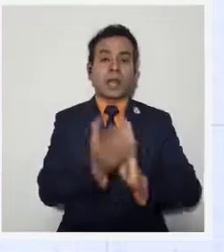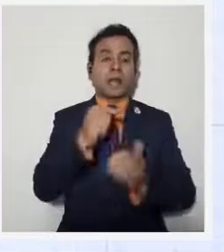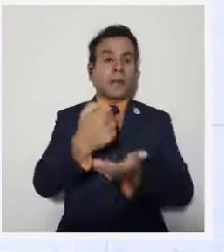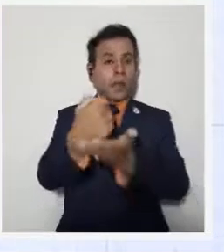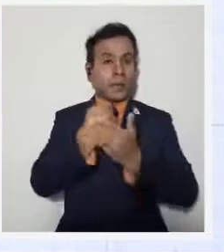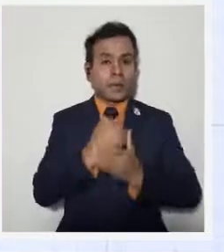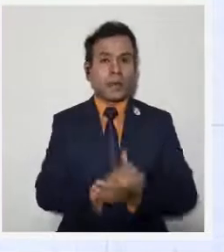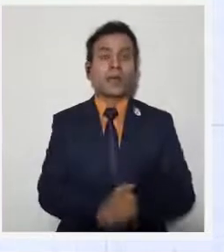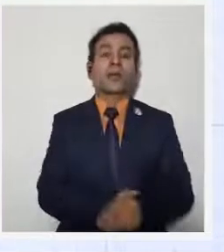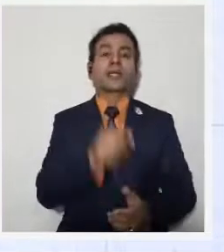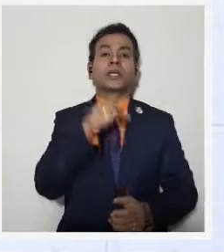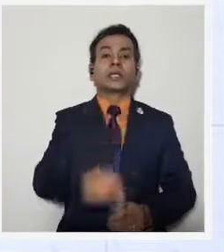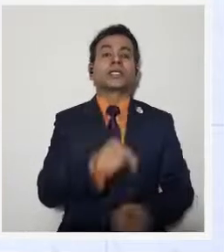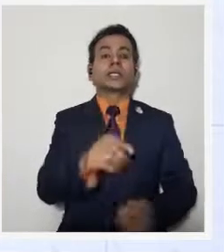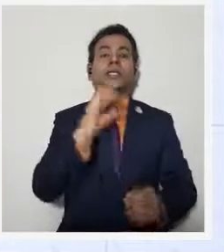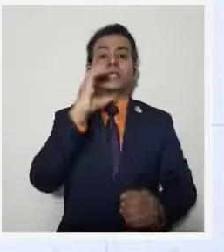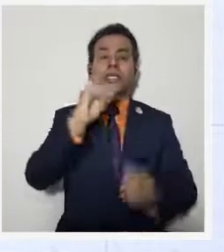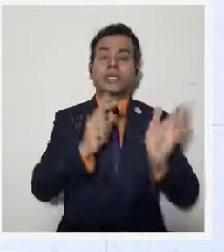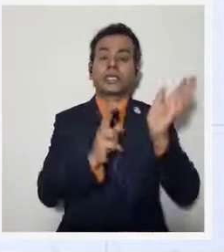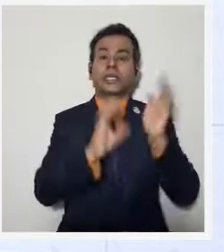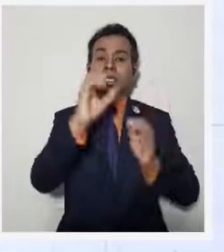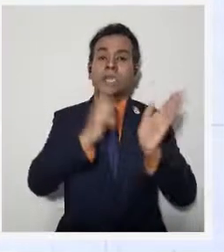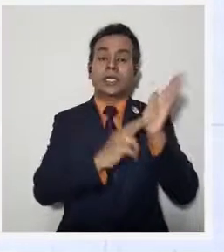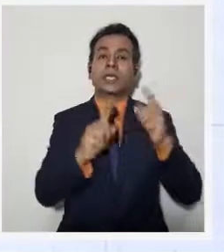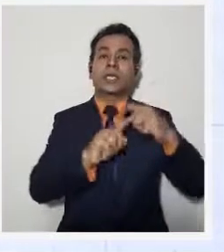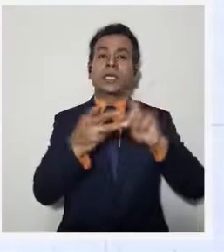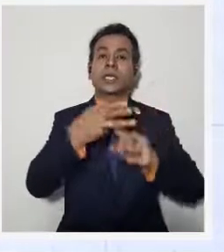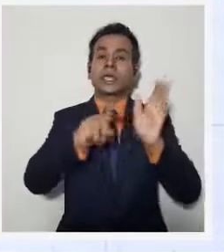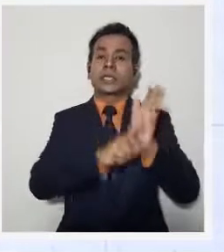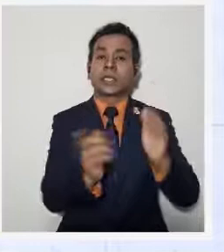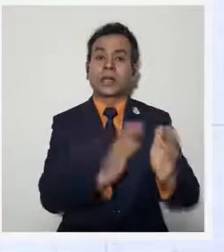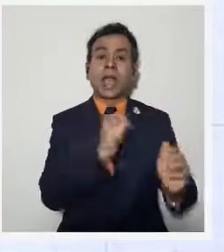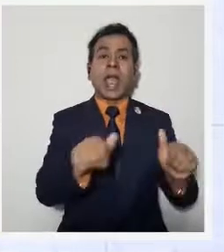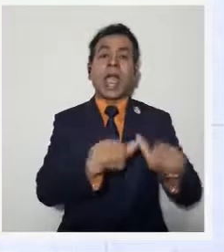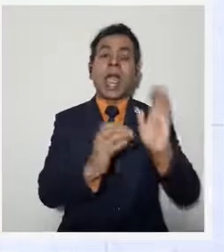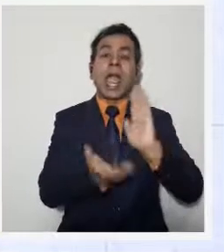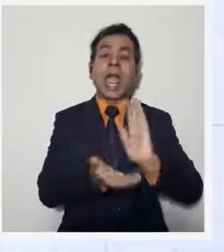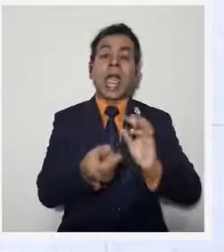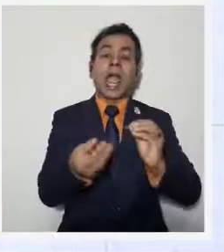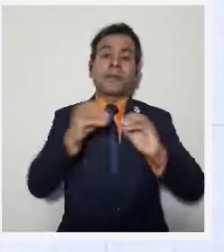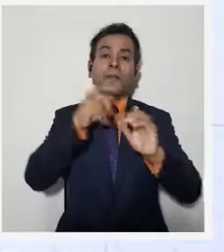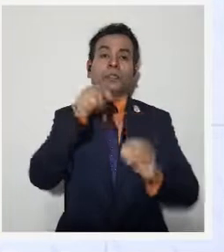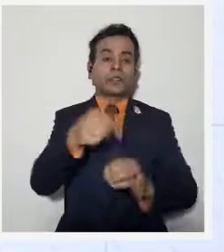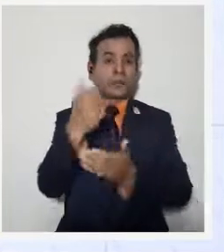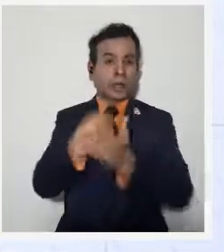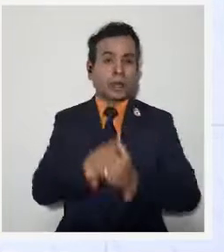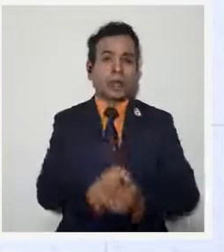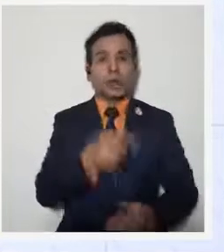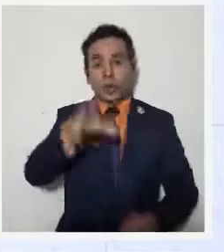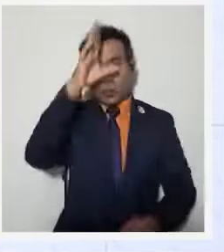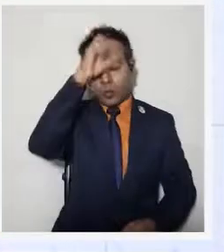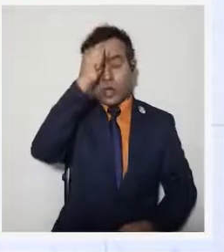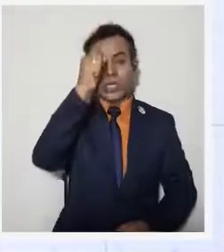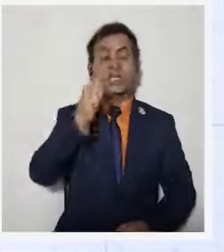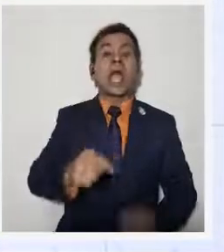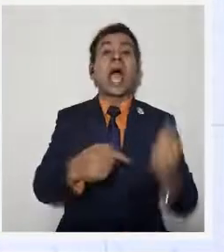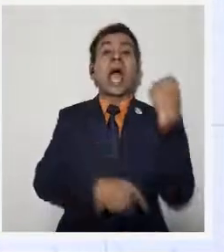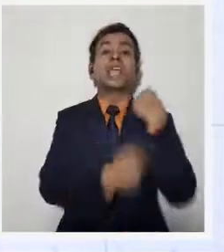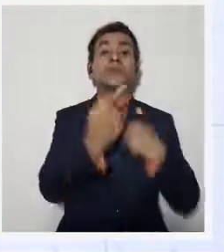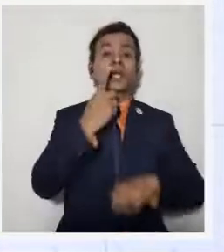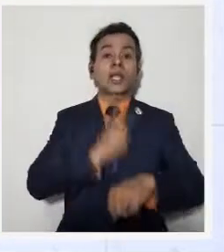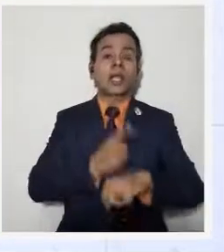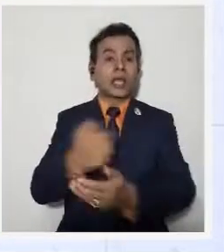করছেন ইনস্টিটিউট ফর ডেভেলপিং সায়েন্স অ্যান্ড হেলথ ইনিশিয়েটিভ। আমাদের সাহায্য করছেন সেন্টার ফর অ্যাডভান্স রিসার্চ ইন সায়েন্স,